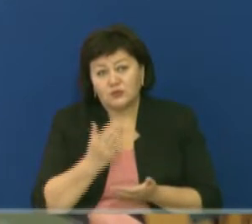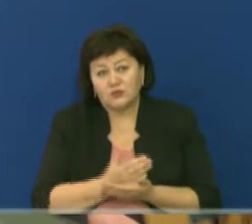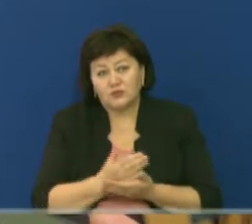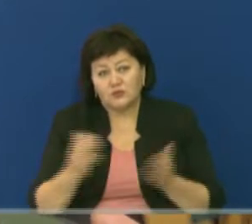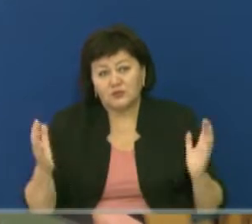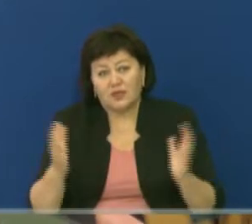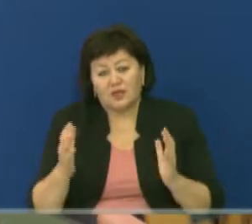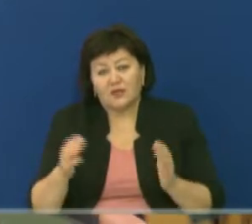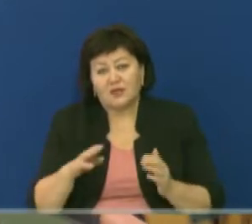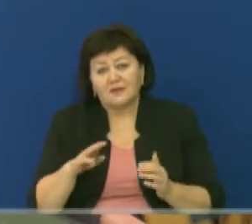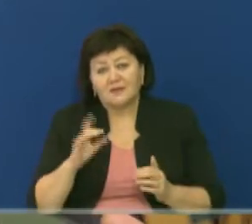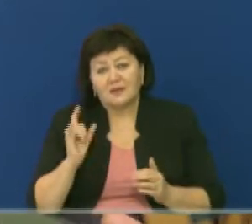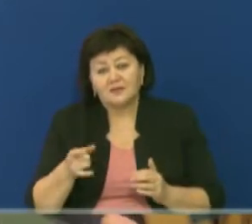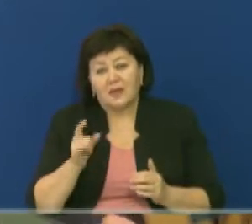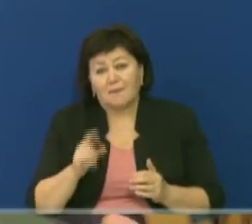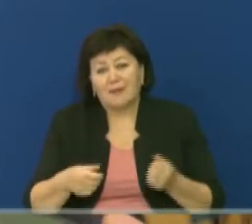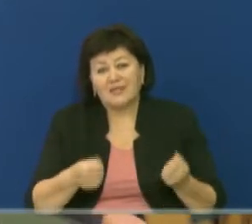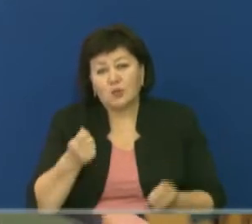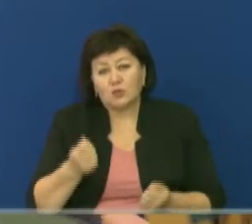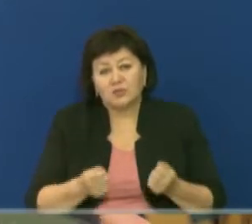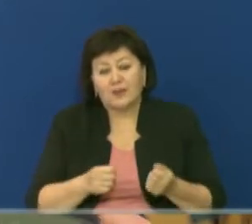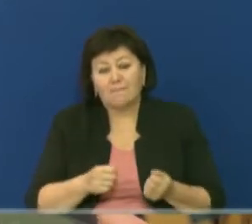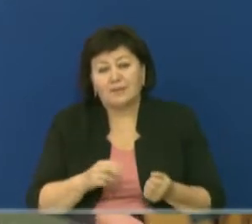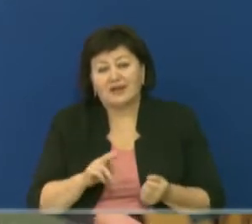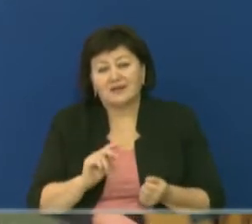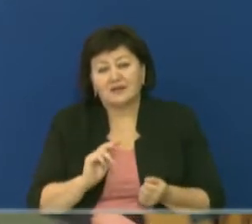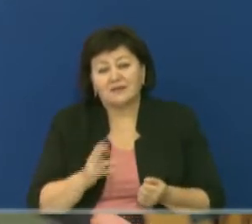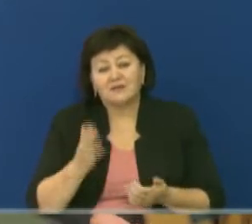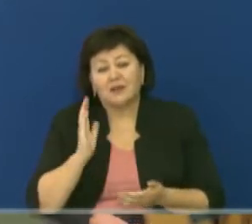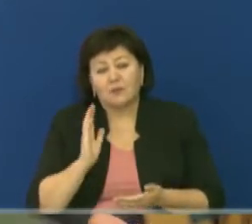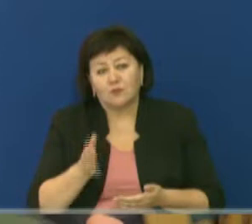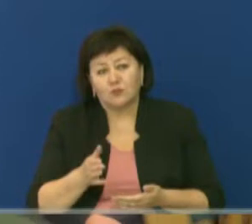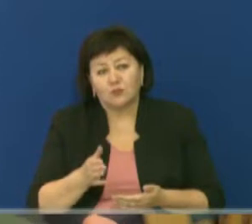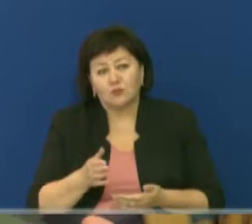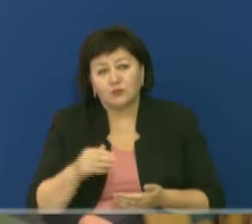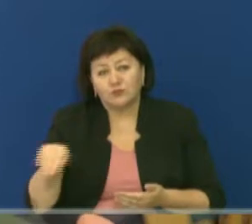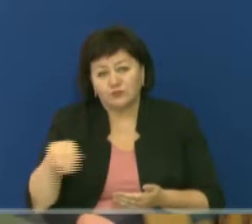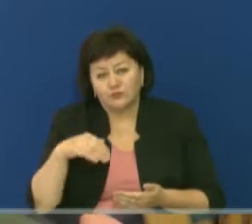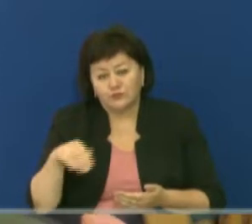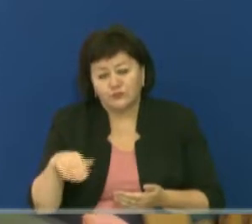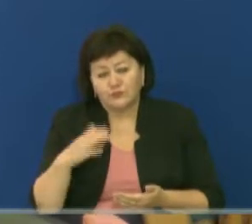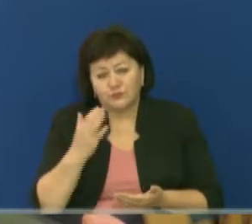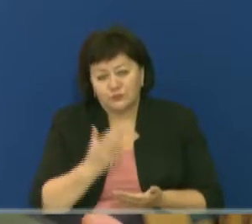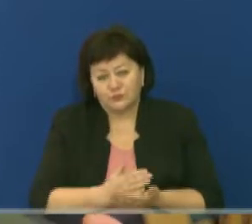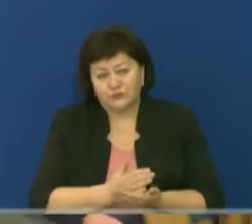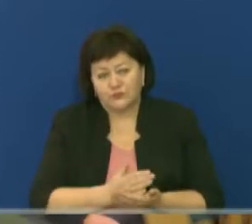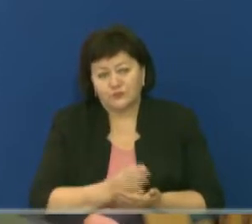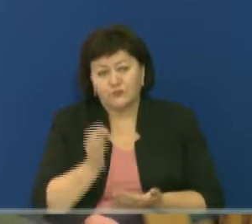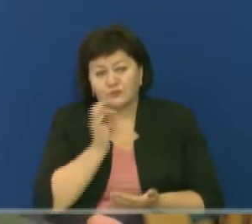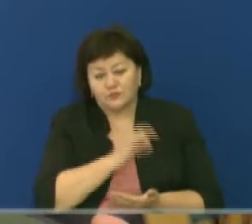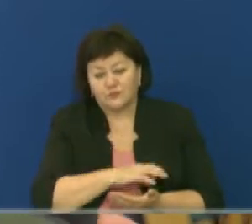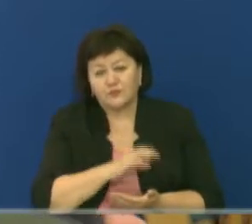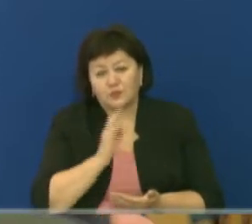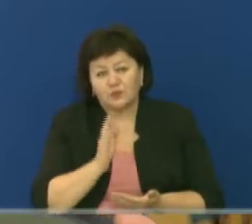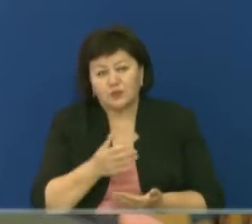например, на сегодняшний день таксомоторным парком, значит, там будут те карточки, которые там используются людьми, они